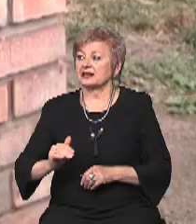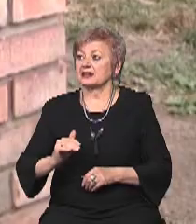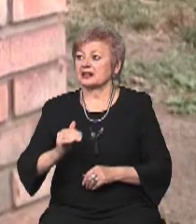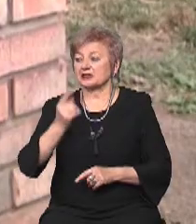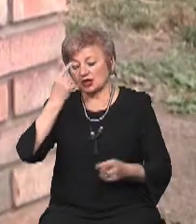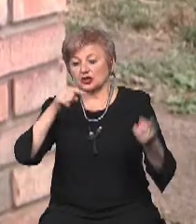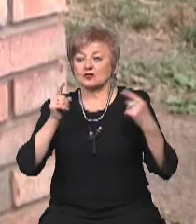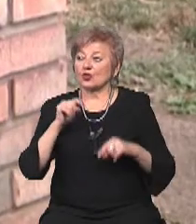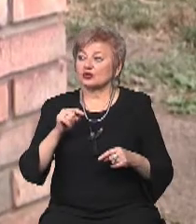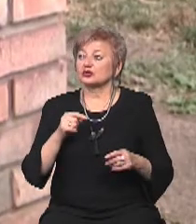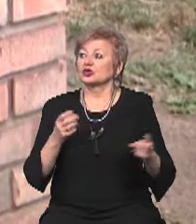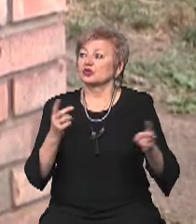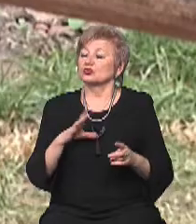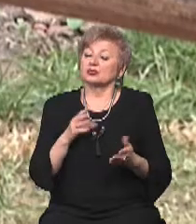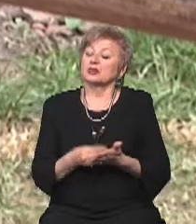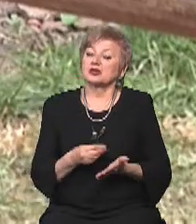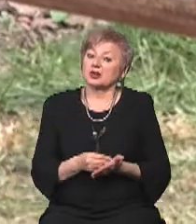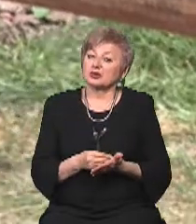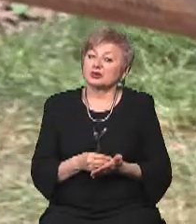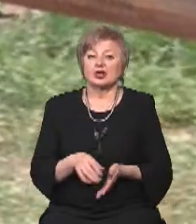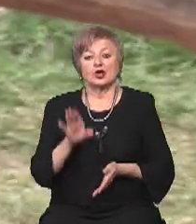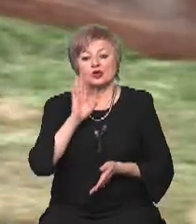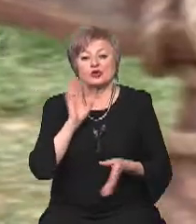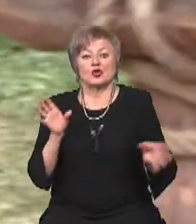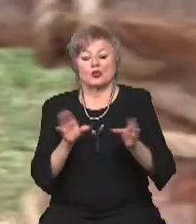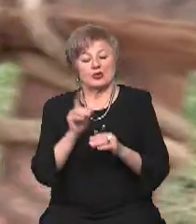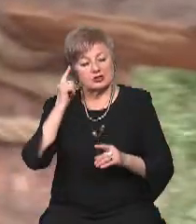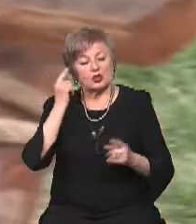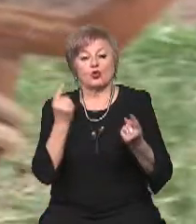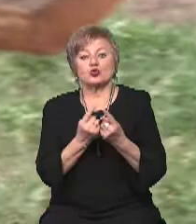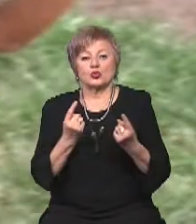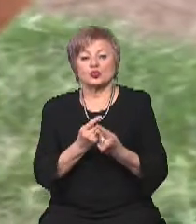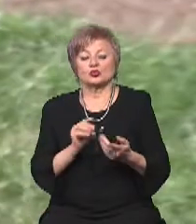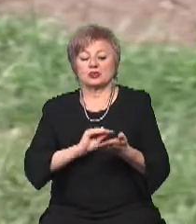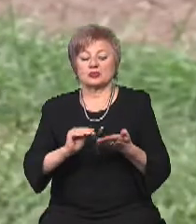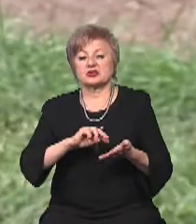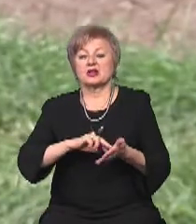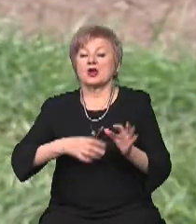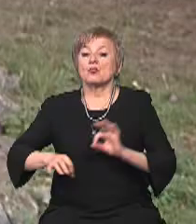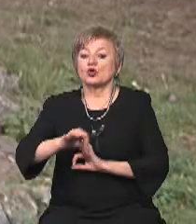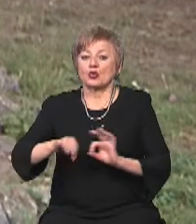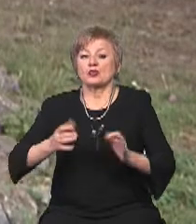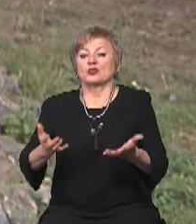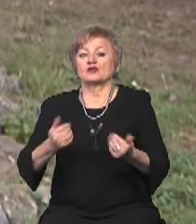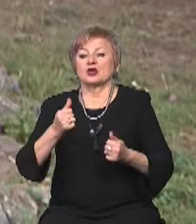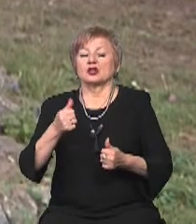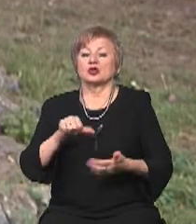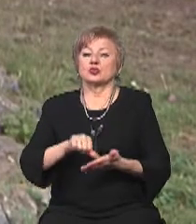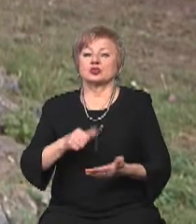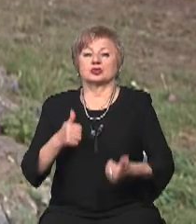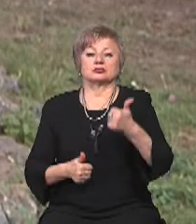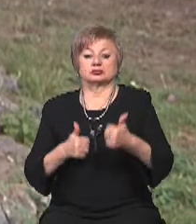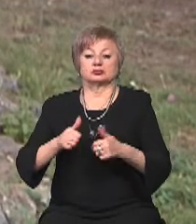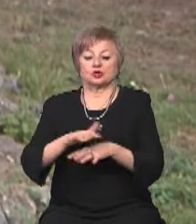творчості. Потрібні були чималі кошти, тож дівчина разом з однодумцями взялася за написання проєкту, а потім взяла участь у конкурсі «Громадський